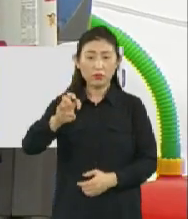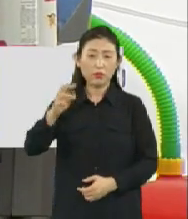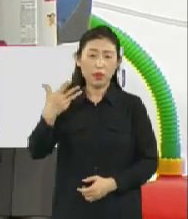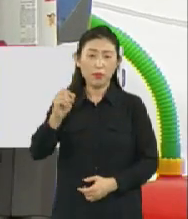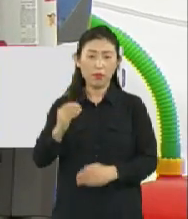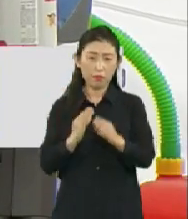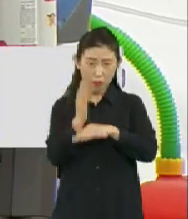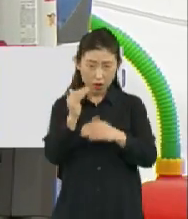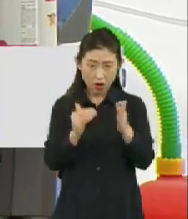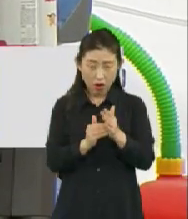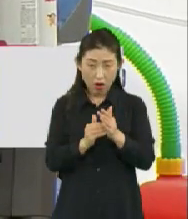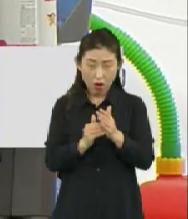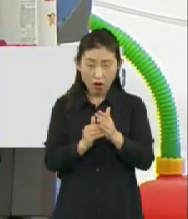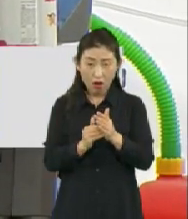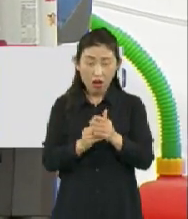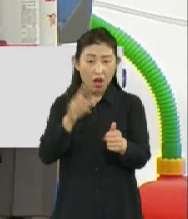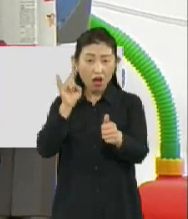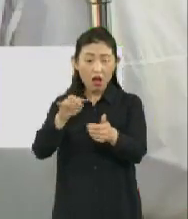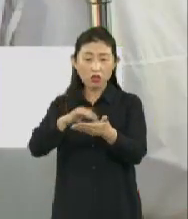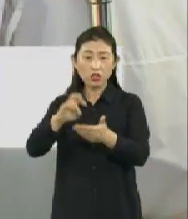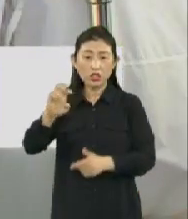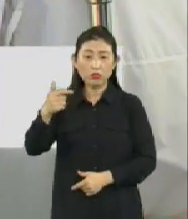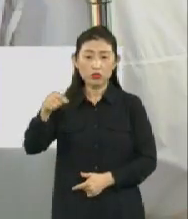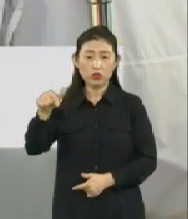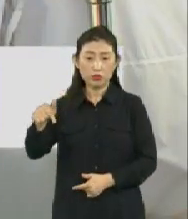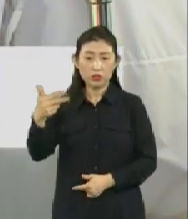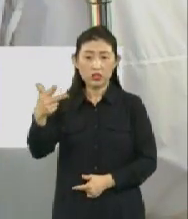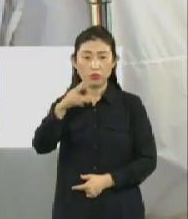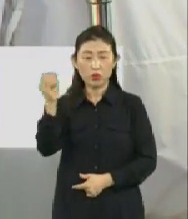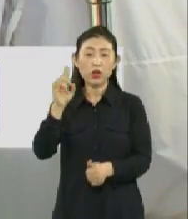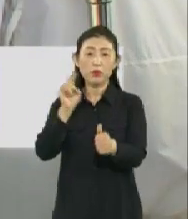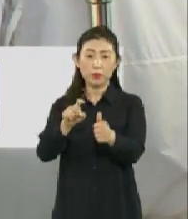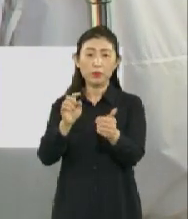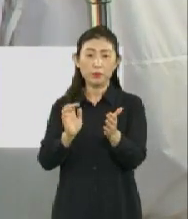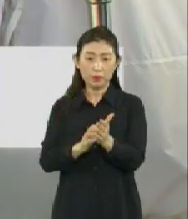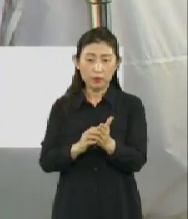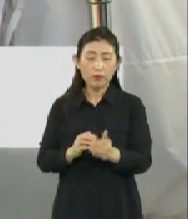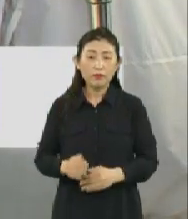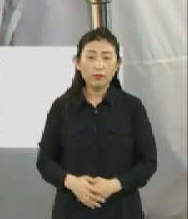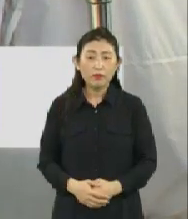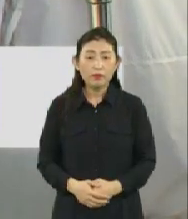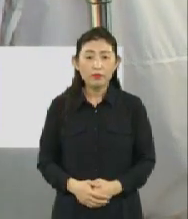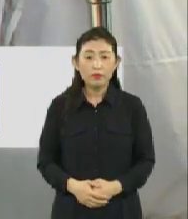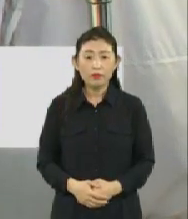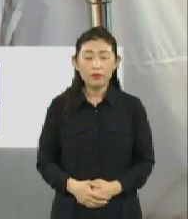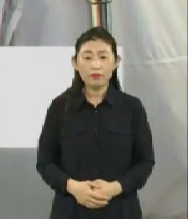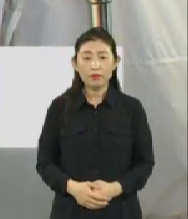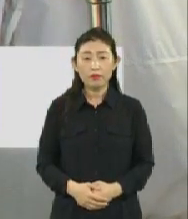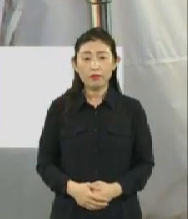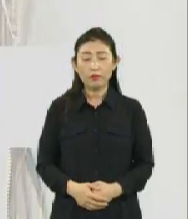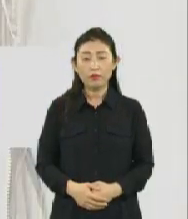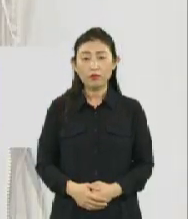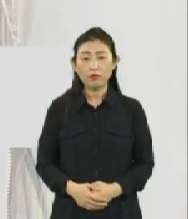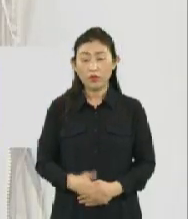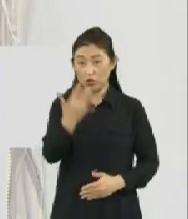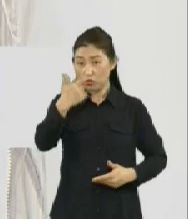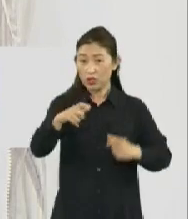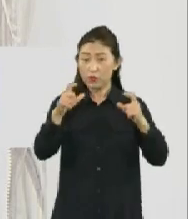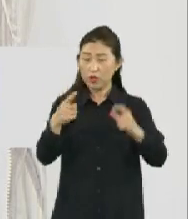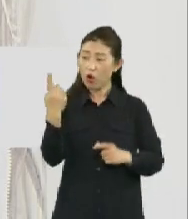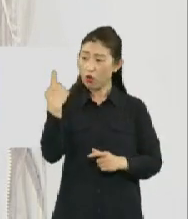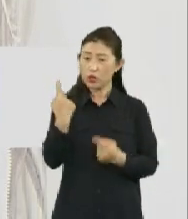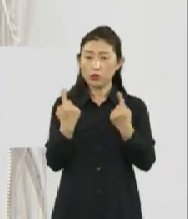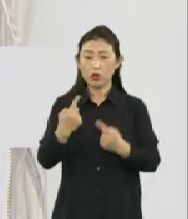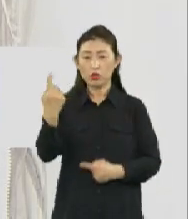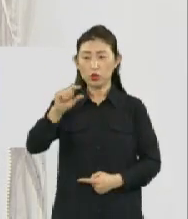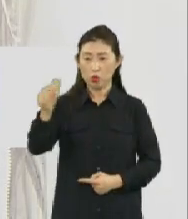명을 넘어섰고 전체 시 인구의 26.7%가 코로나19에 감염된 것으로 나타났습니다. 충남도